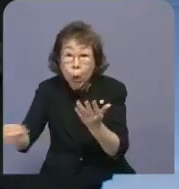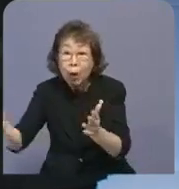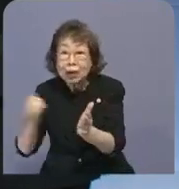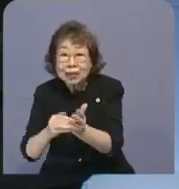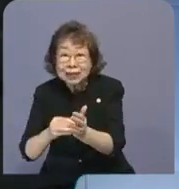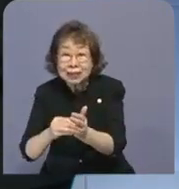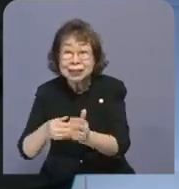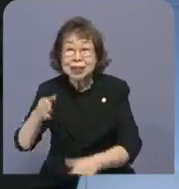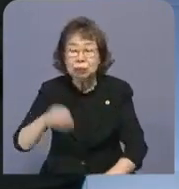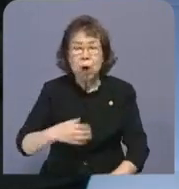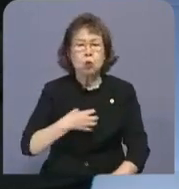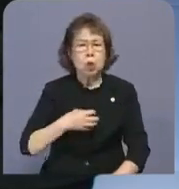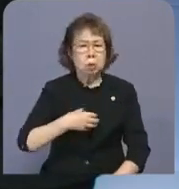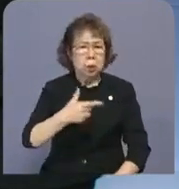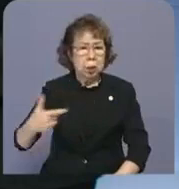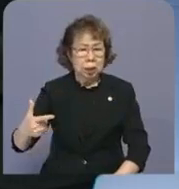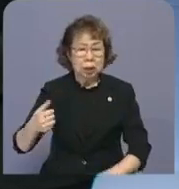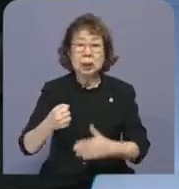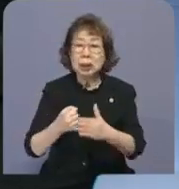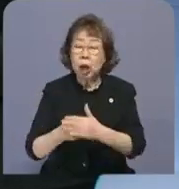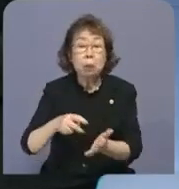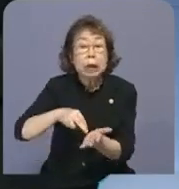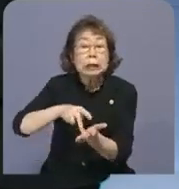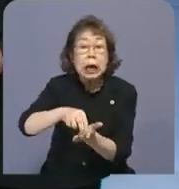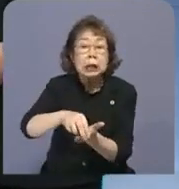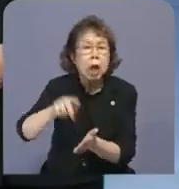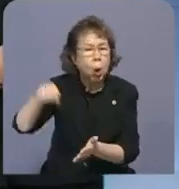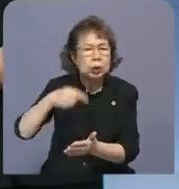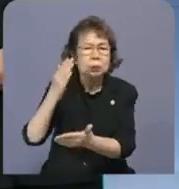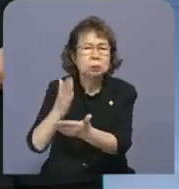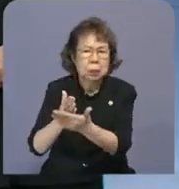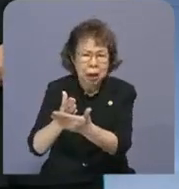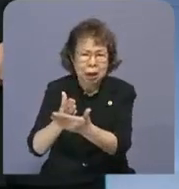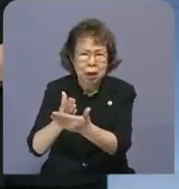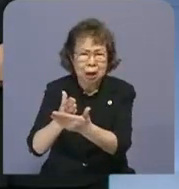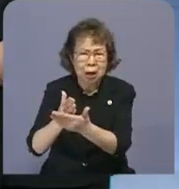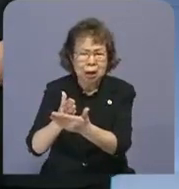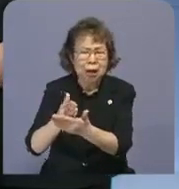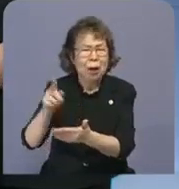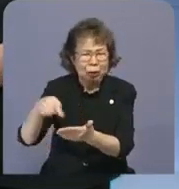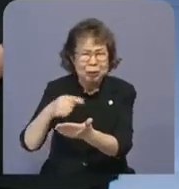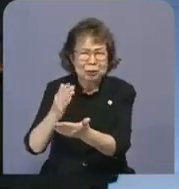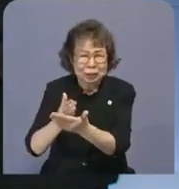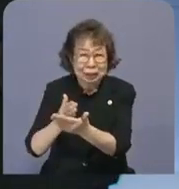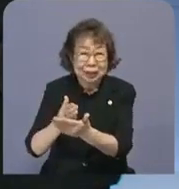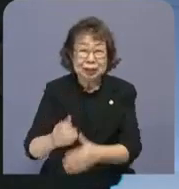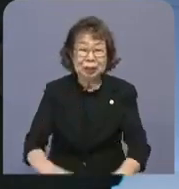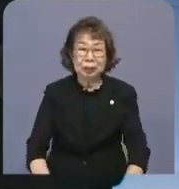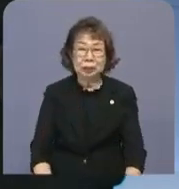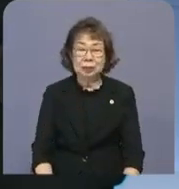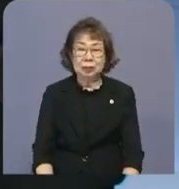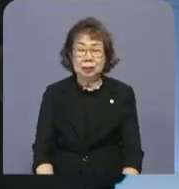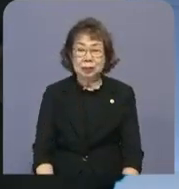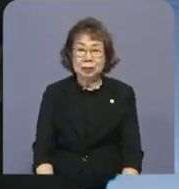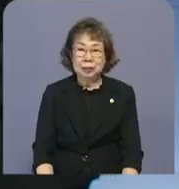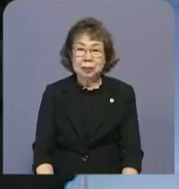여전히 위험 할 수 있으며 있는 만큼 선 칭 선택하실 예정이신 분들은 되도록 삼가 하시는 게 좋겠습니다